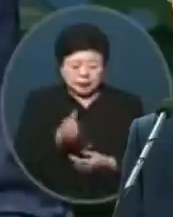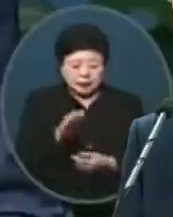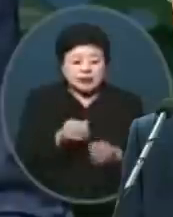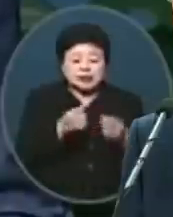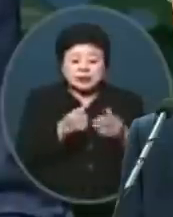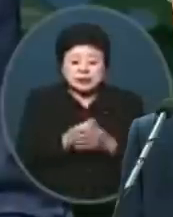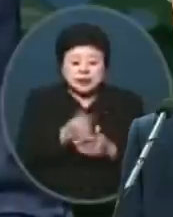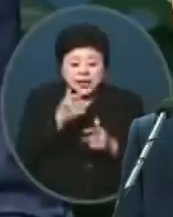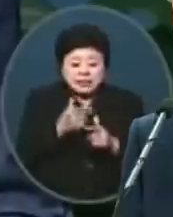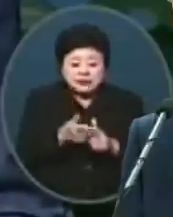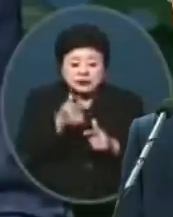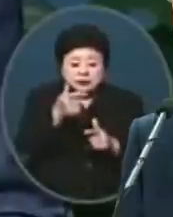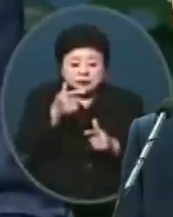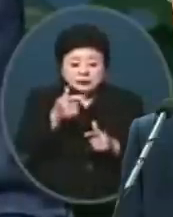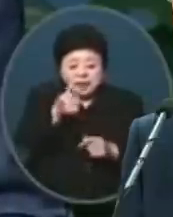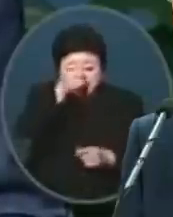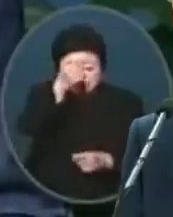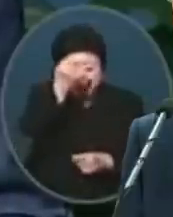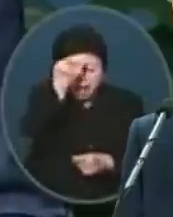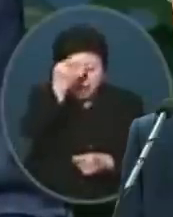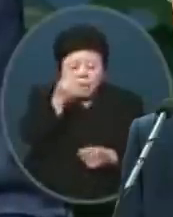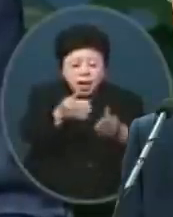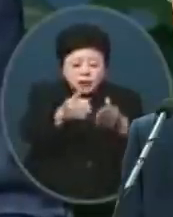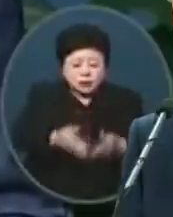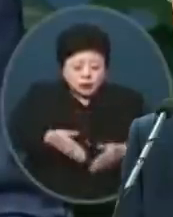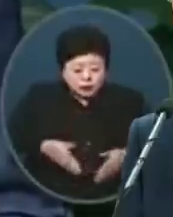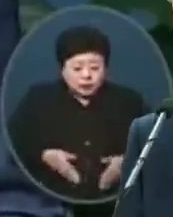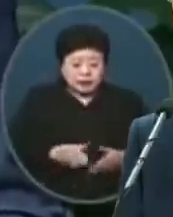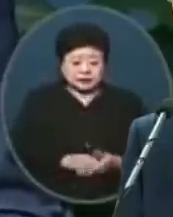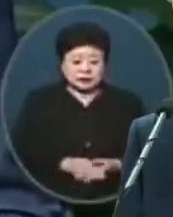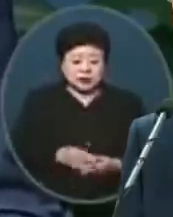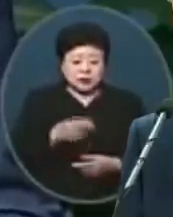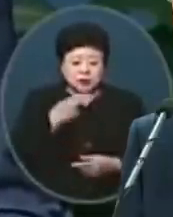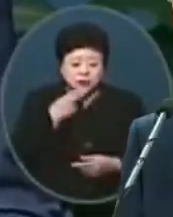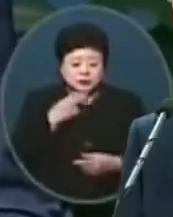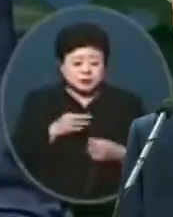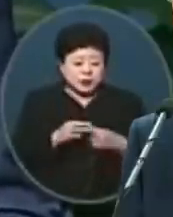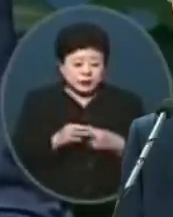그러므로 예수님은 아담과 하와를 통해서 태어날 수는 없습니다.